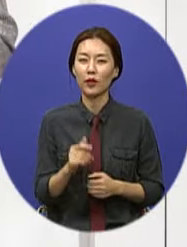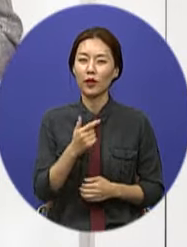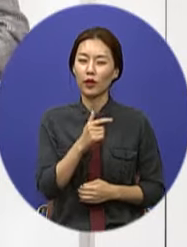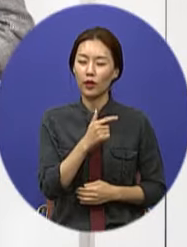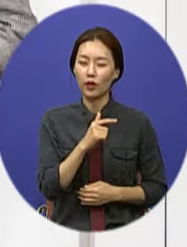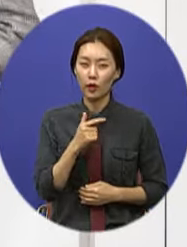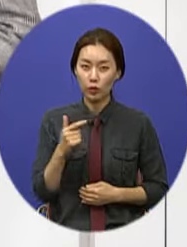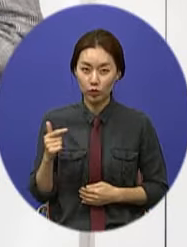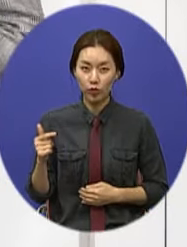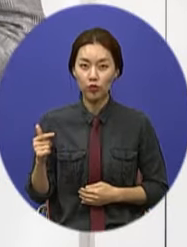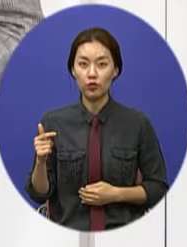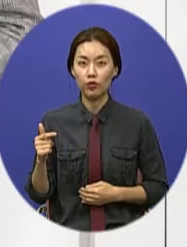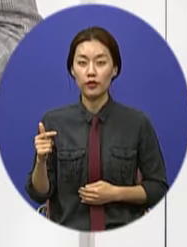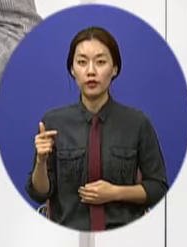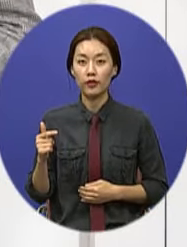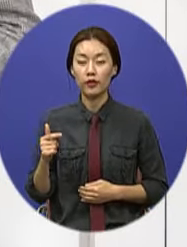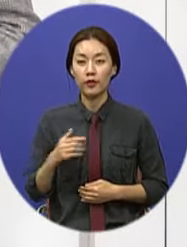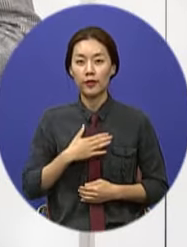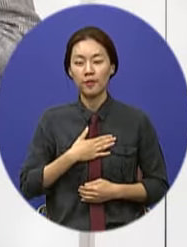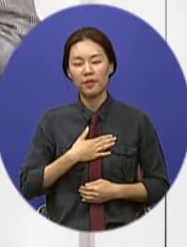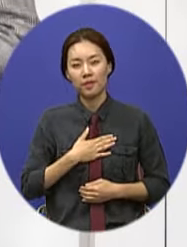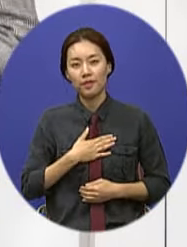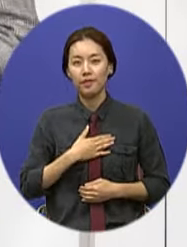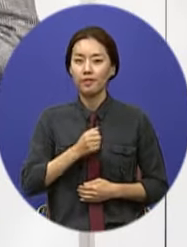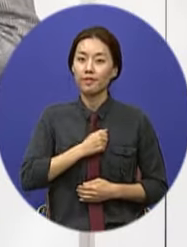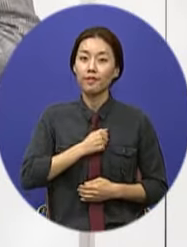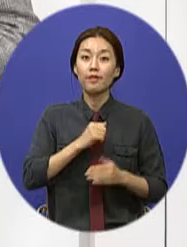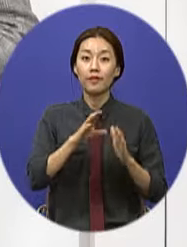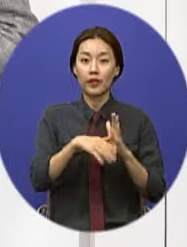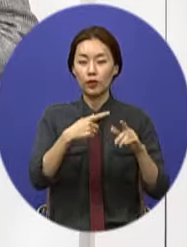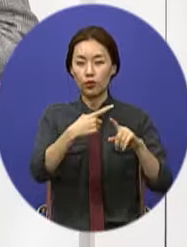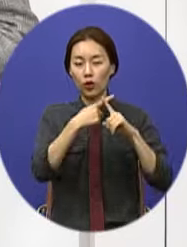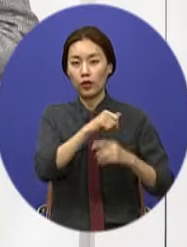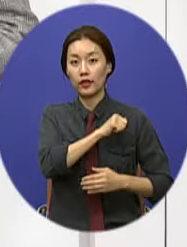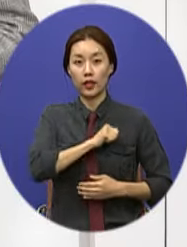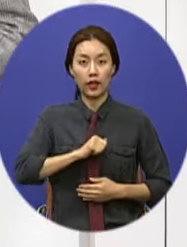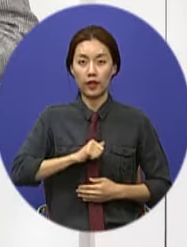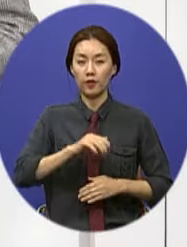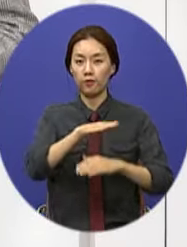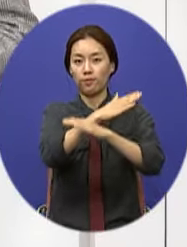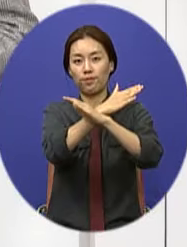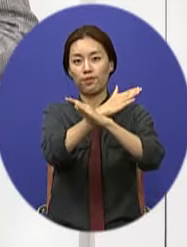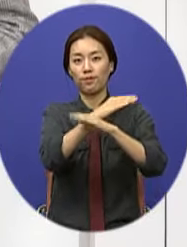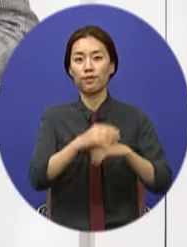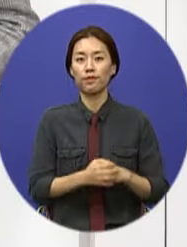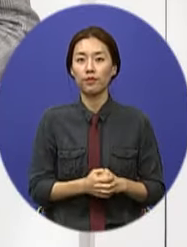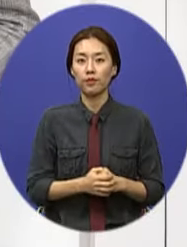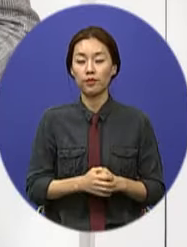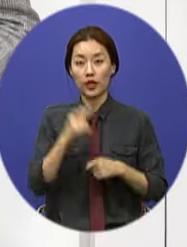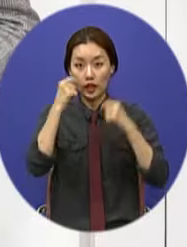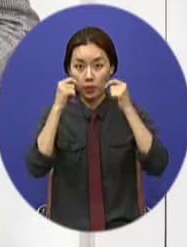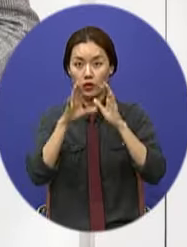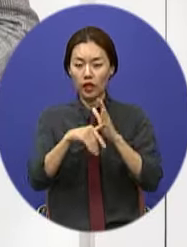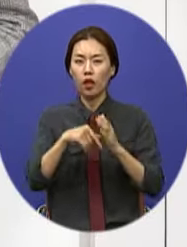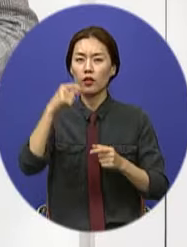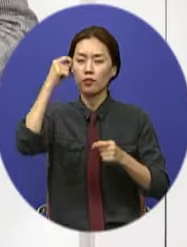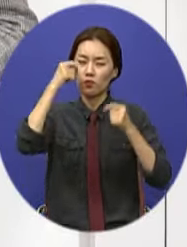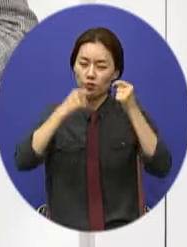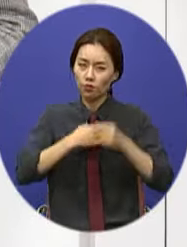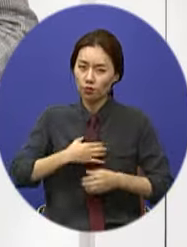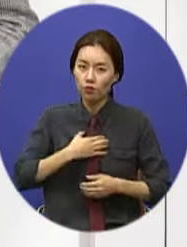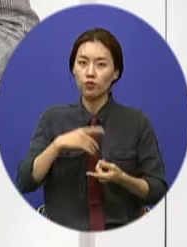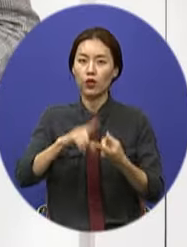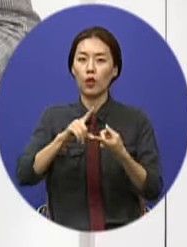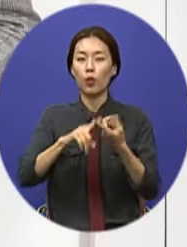너무 이렇게 가슴이 답답할 때는 무조건 참는 것보다 그렇죠. 그죠? 또 슬플 땐 슬픈 대로